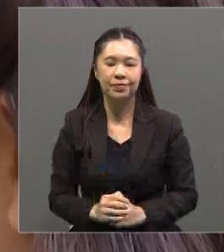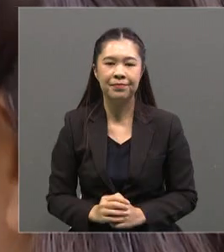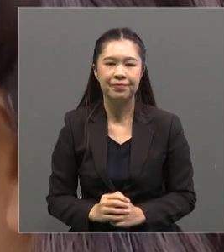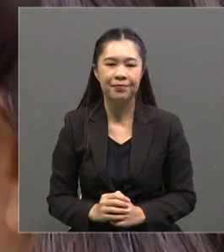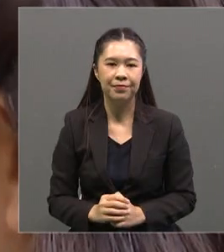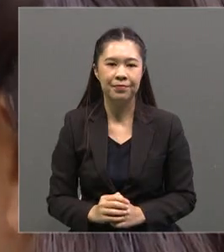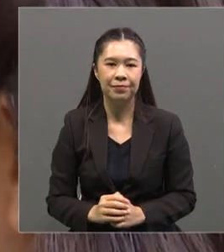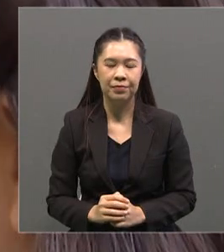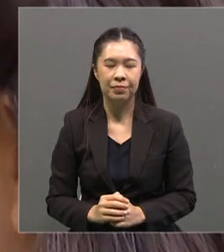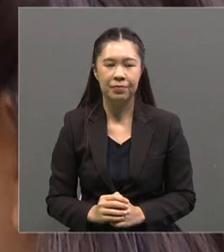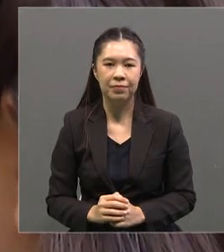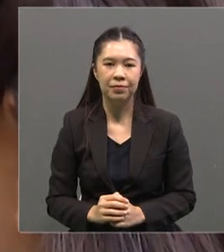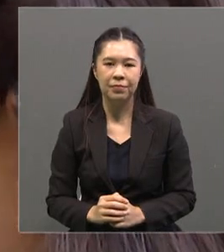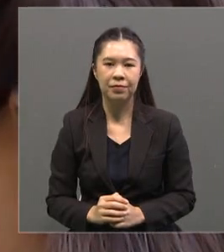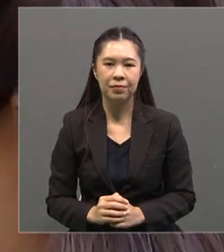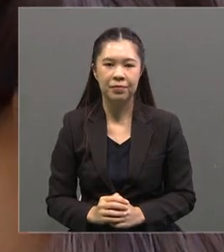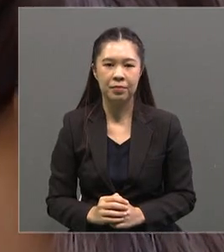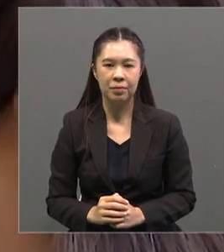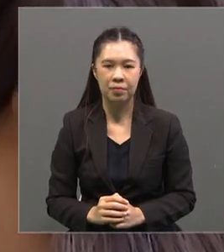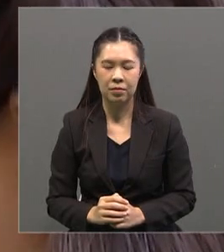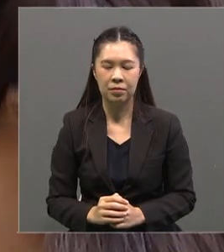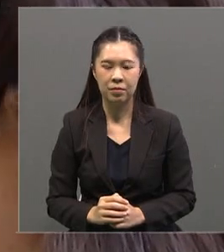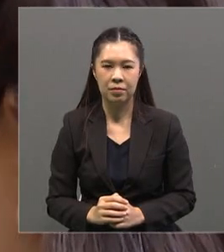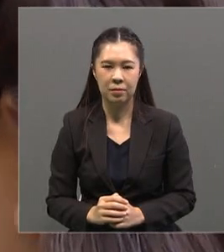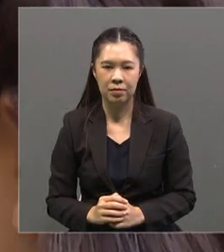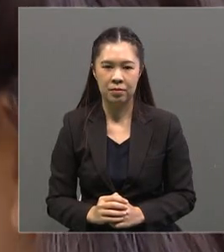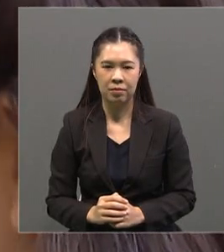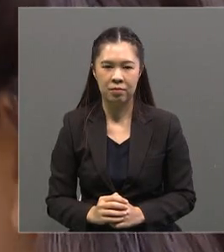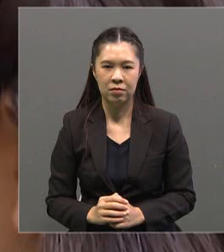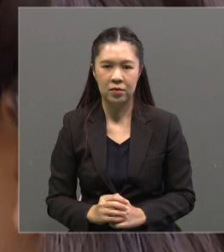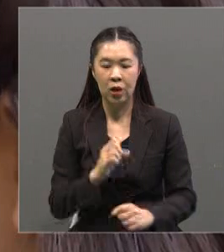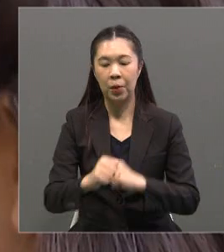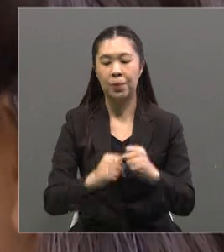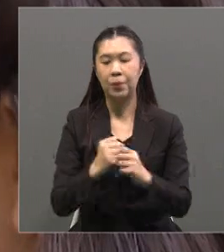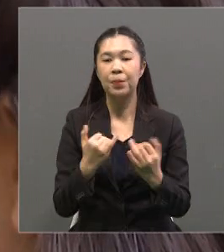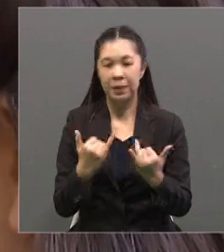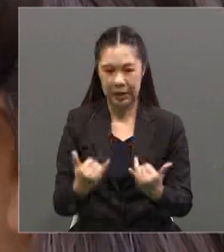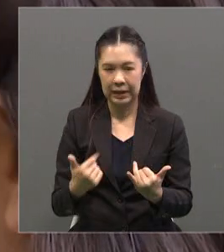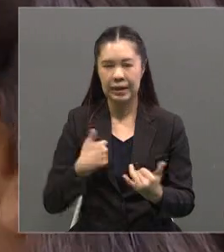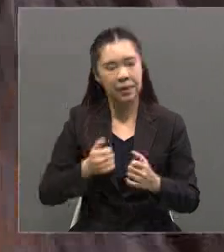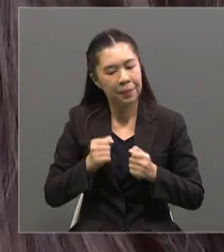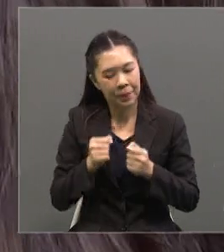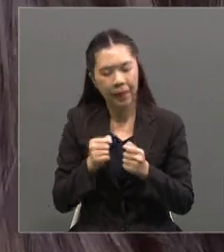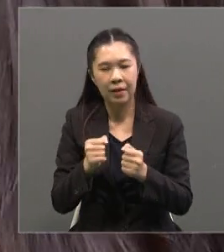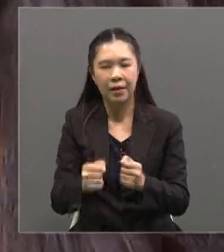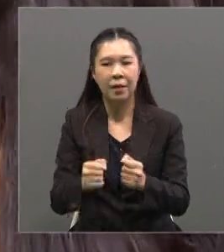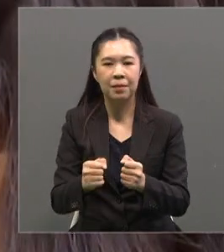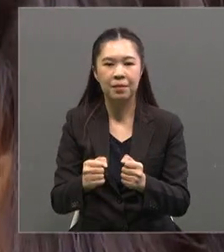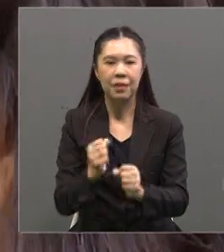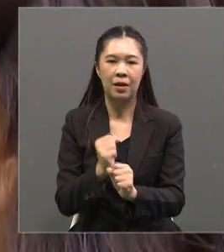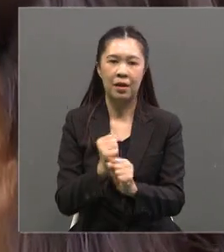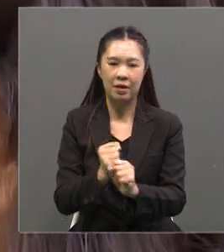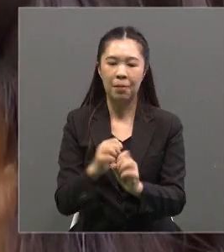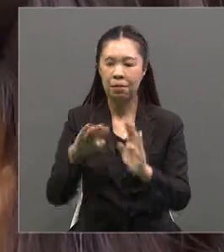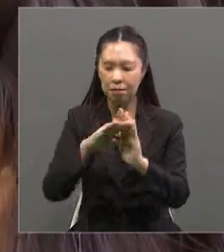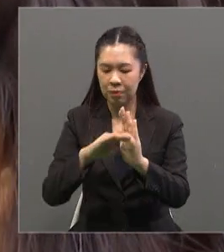ถึงช่วงปีนี้ไหมคะเป็นสิ่ง ทำไมนะ จะได้เห็นช่วงปีนี้ไหมคะ ก็แน่นอนผมจะพยายามทำให้โครงสร้างที่มันถูกต้